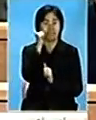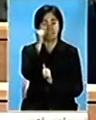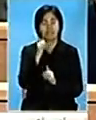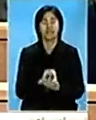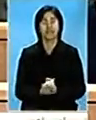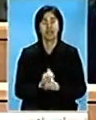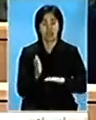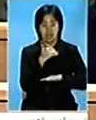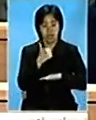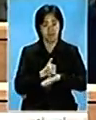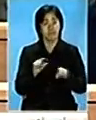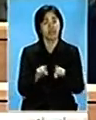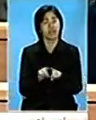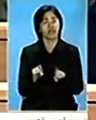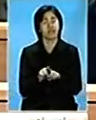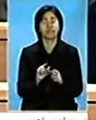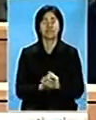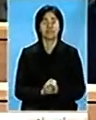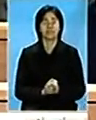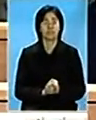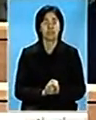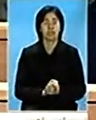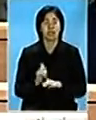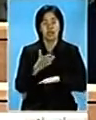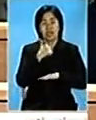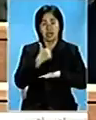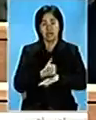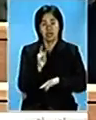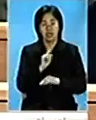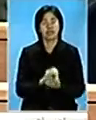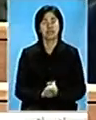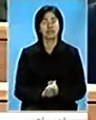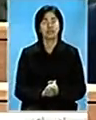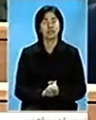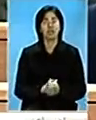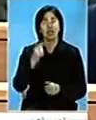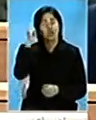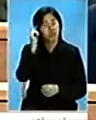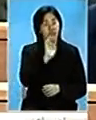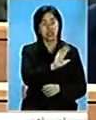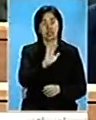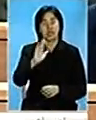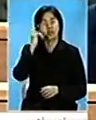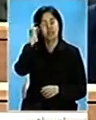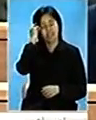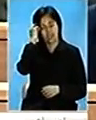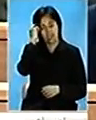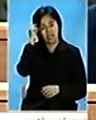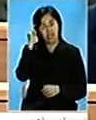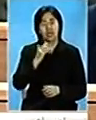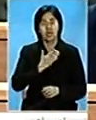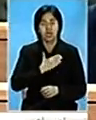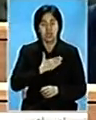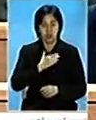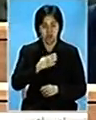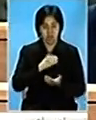างการเมืองครับท่านประธานครับเราต้องมีความเชื่อเป็นหลักของทางการเมืองก่อนว่าเราจะต้องส